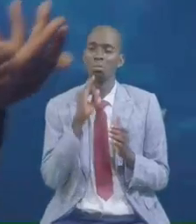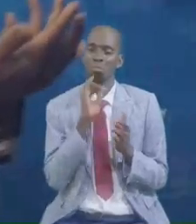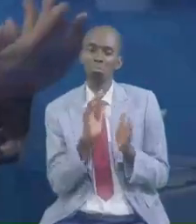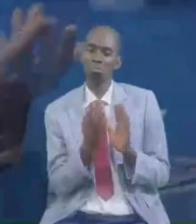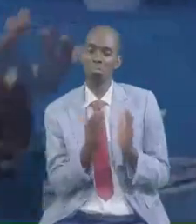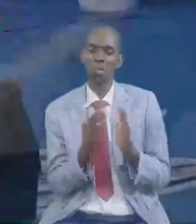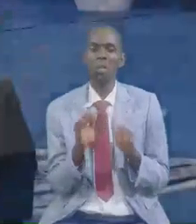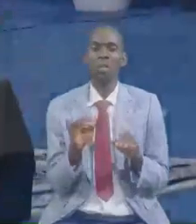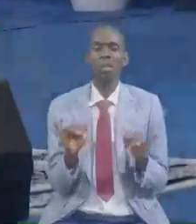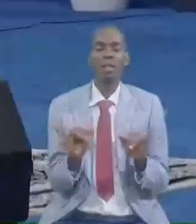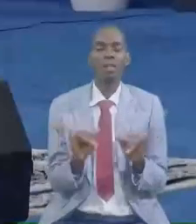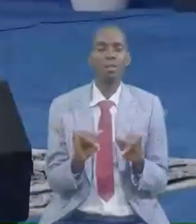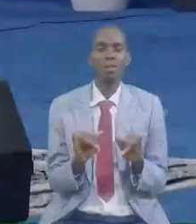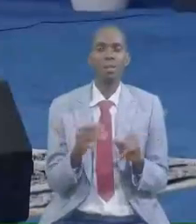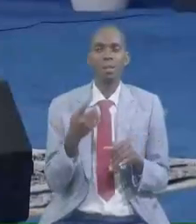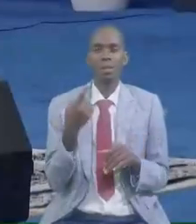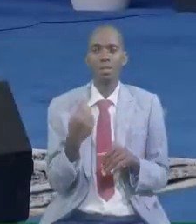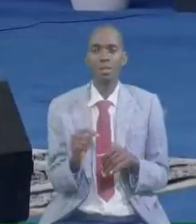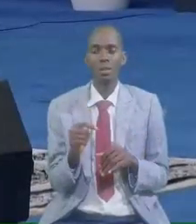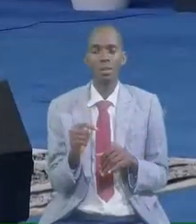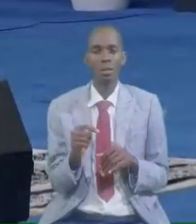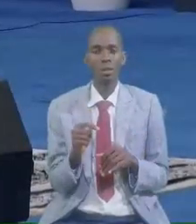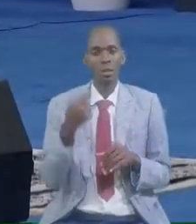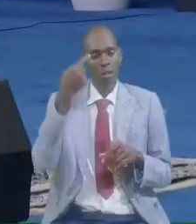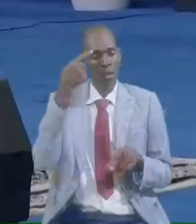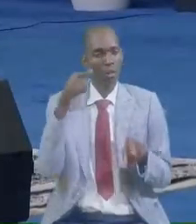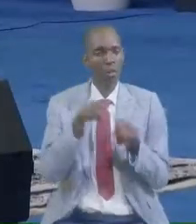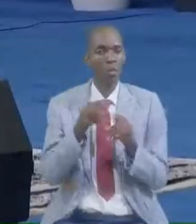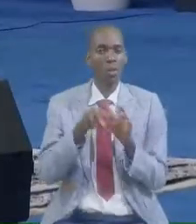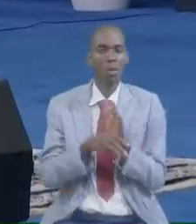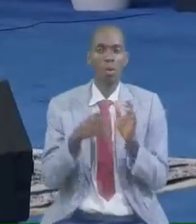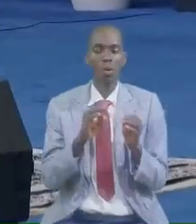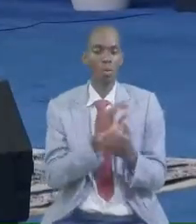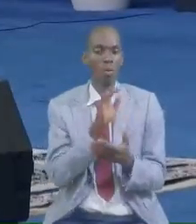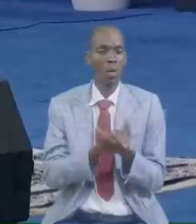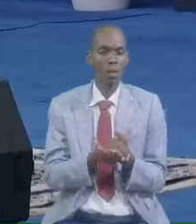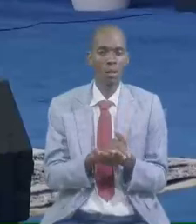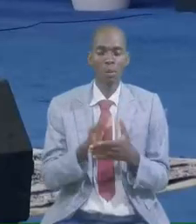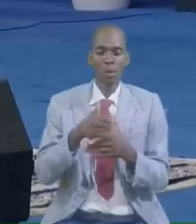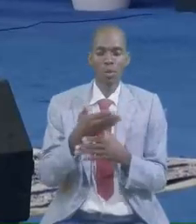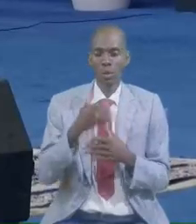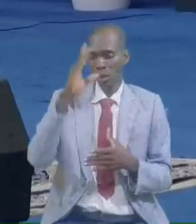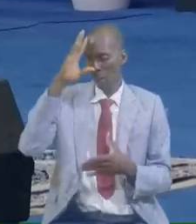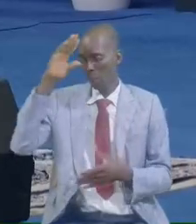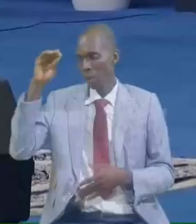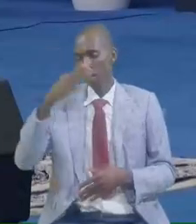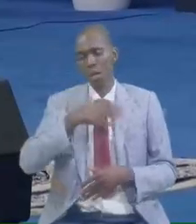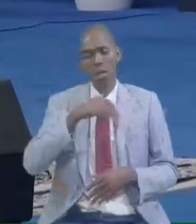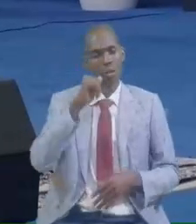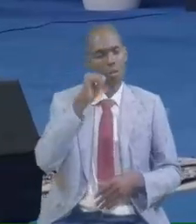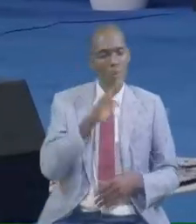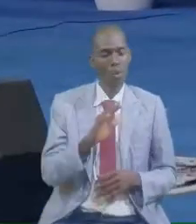C'est comme l'alliance du mariage. L'alliance entre un homme et une femme.